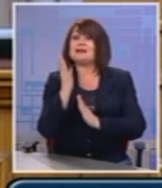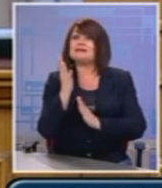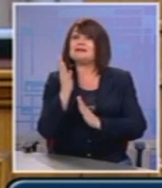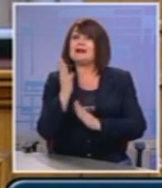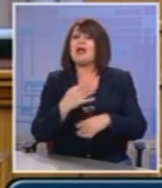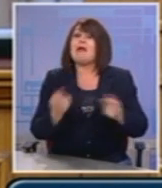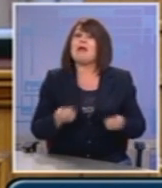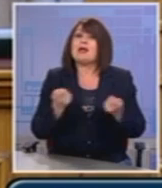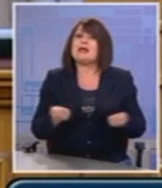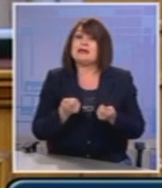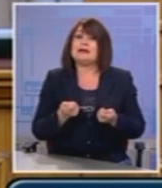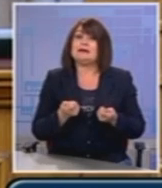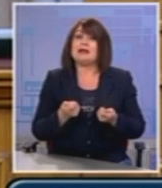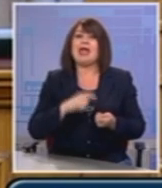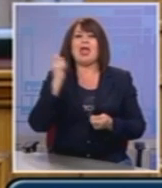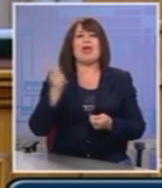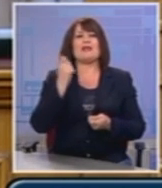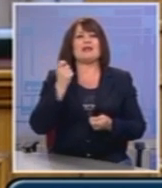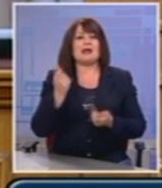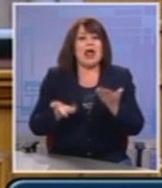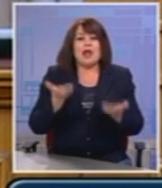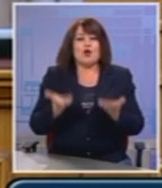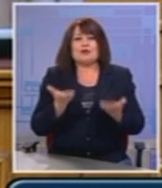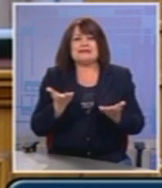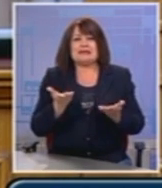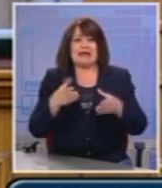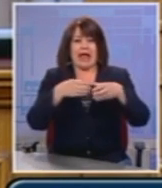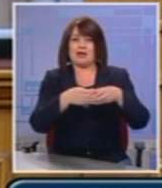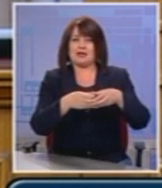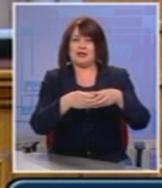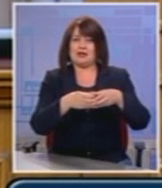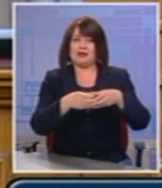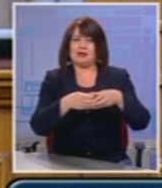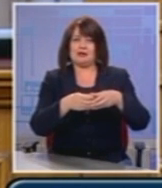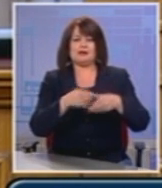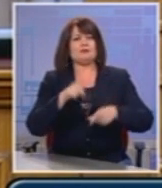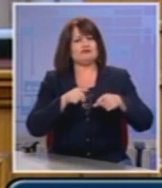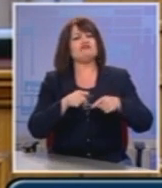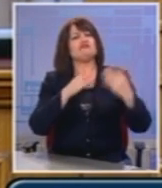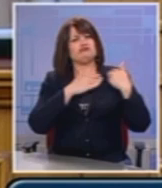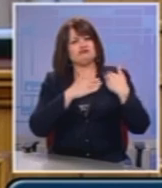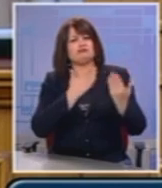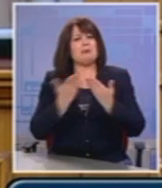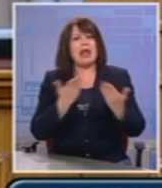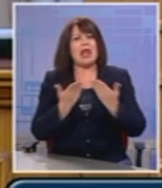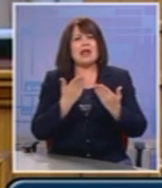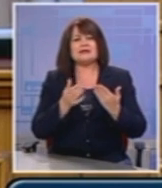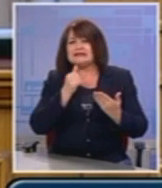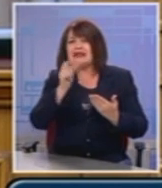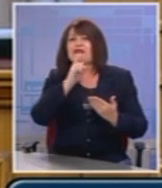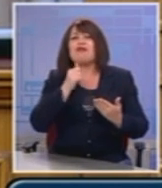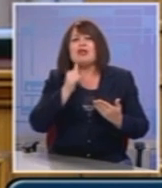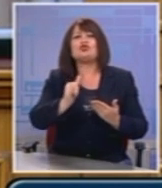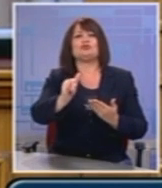έγιναν από την εθνική αναλογιστική αρχή έγιναν σχετικές αναλογικές μελέτες για τη βιωσιμότητα του